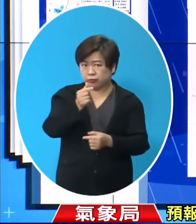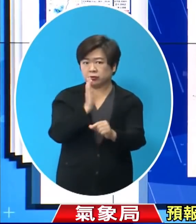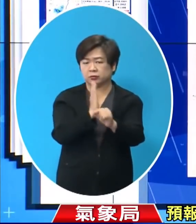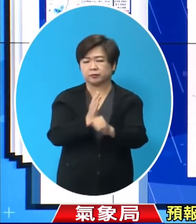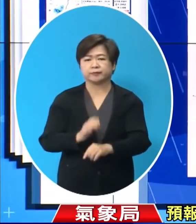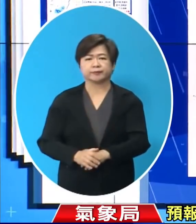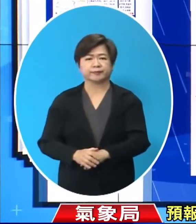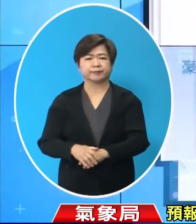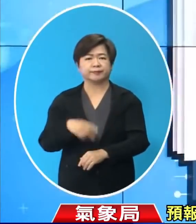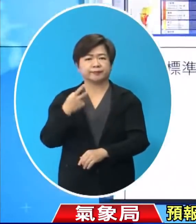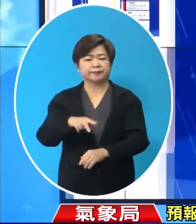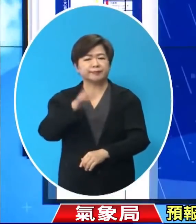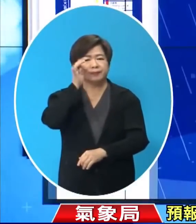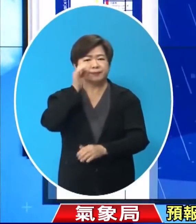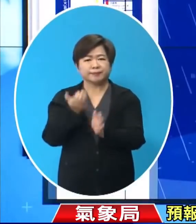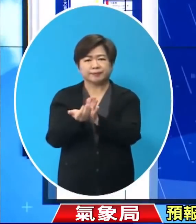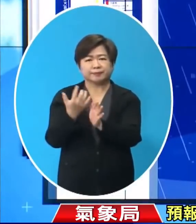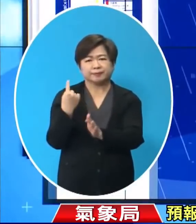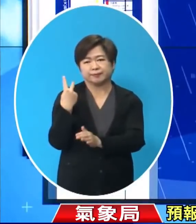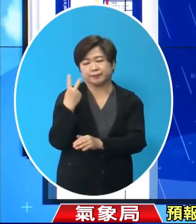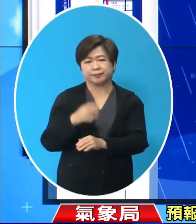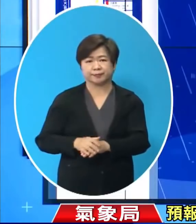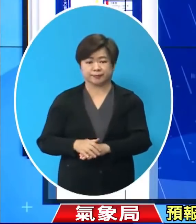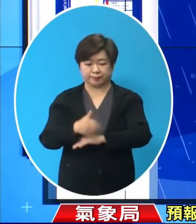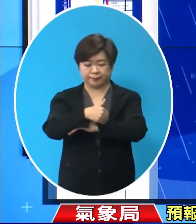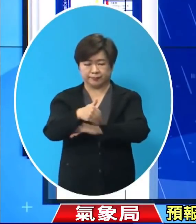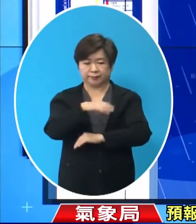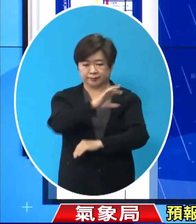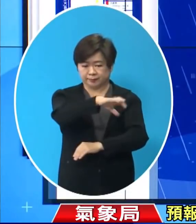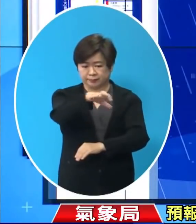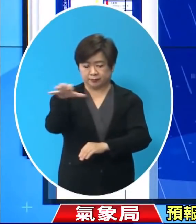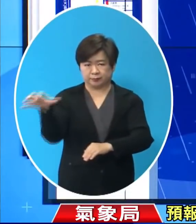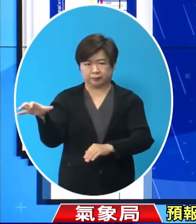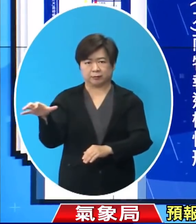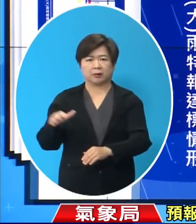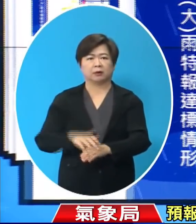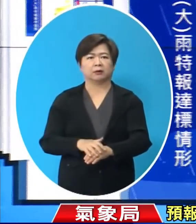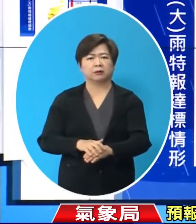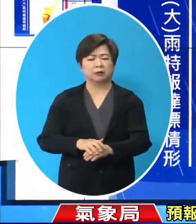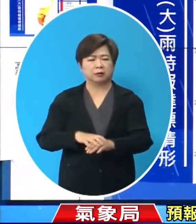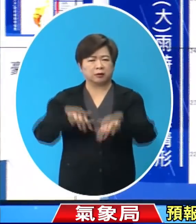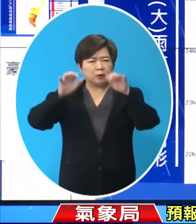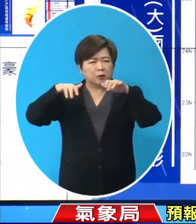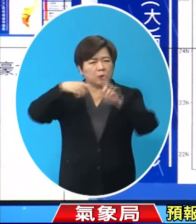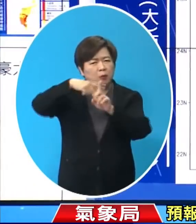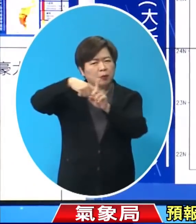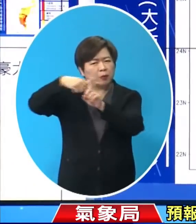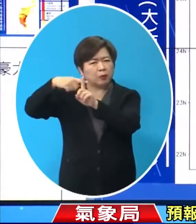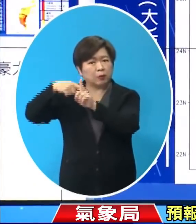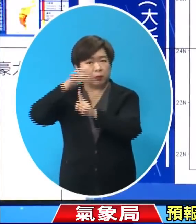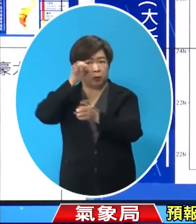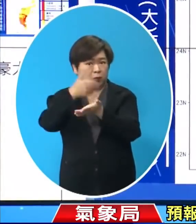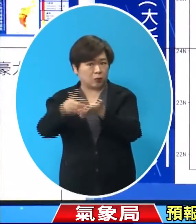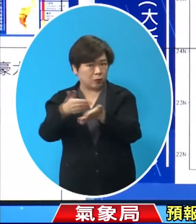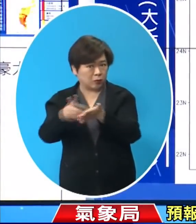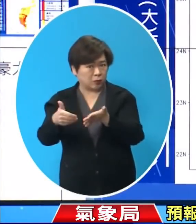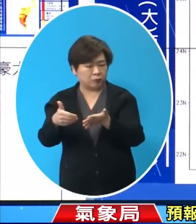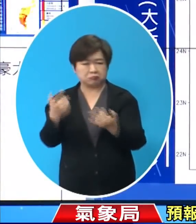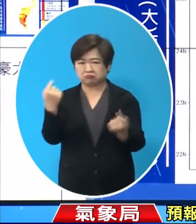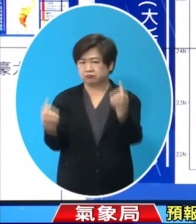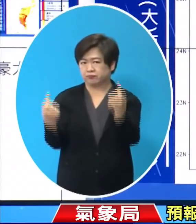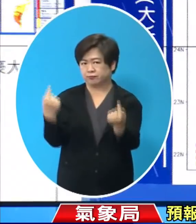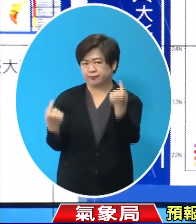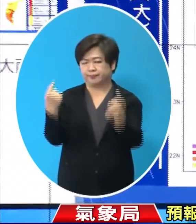而我们综整在过去这两天，各个乡镇是有出现最大级别的降雨状况。我们从图上面可以看